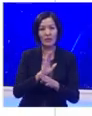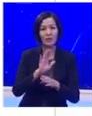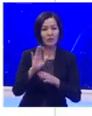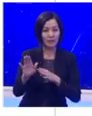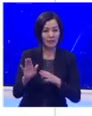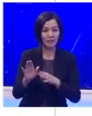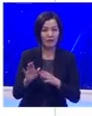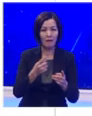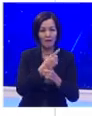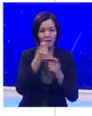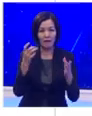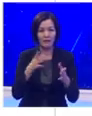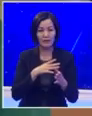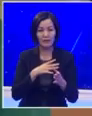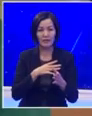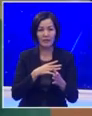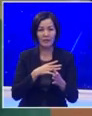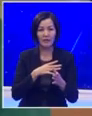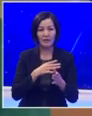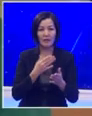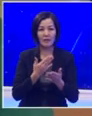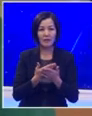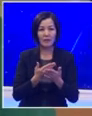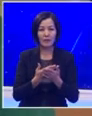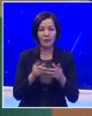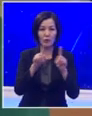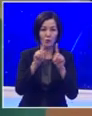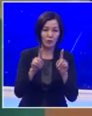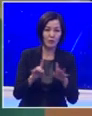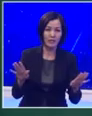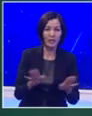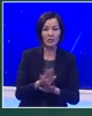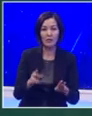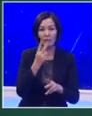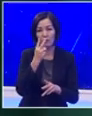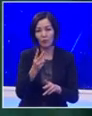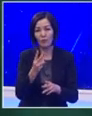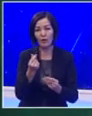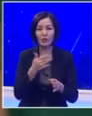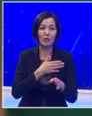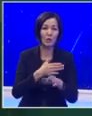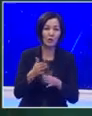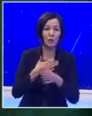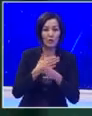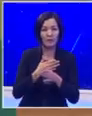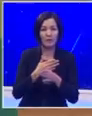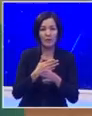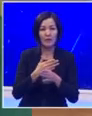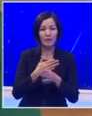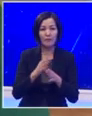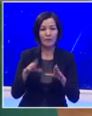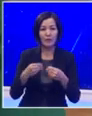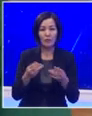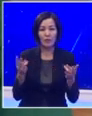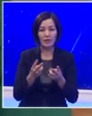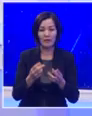барынша таратыңыздар. Сол парақшада прямой эфирлер болады, жаңағы жұлдыздармен сояқта барлық информациялар. Енді ақшалай болса, ақшалай көмектесіңіздер. Әрбір көмек